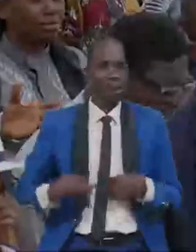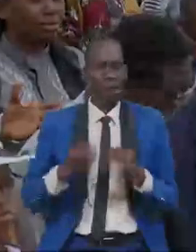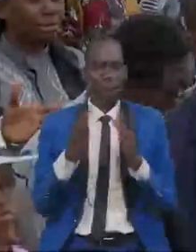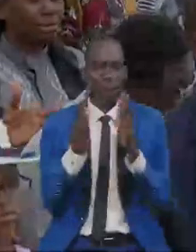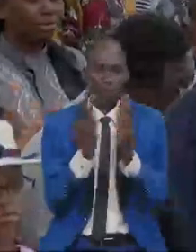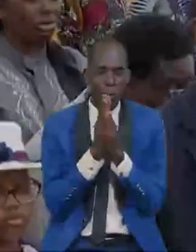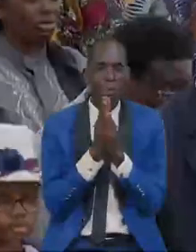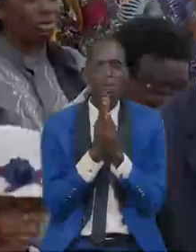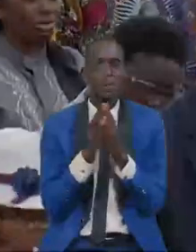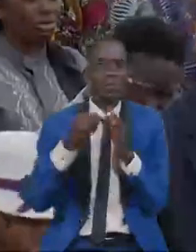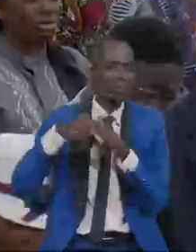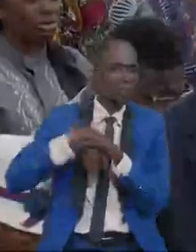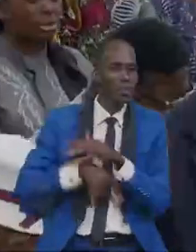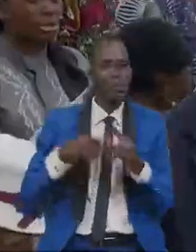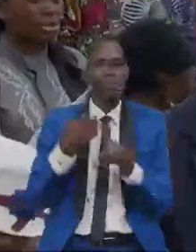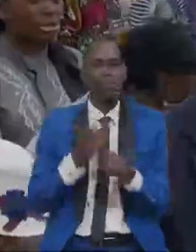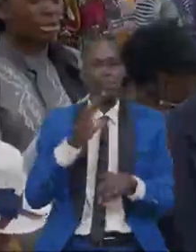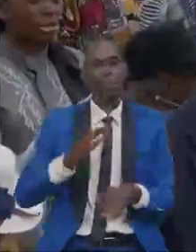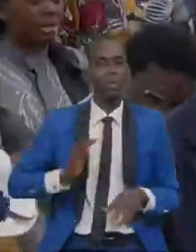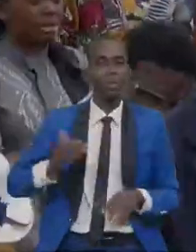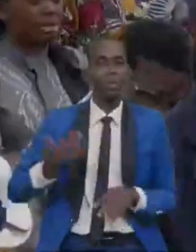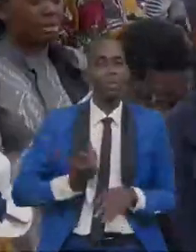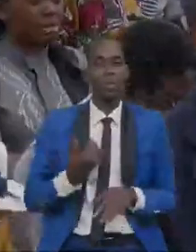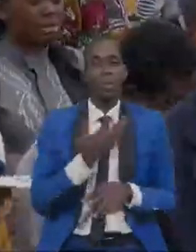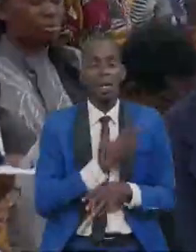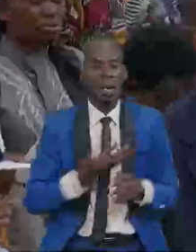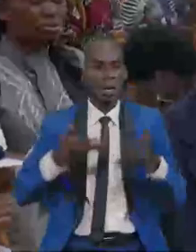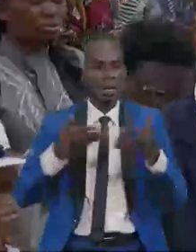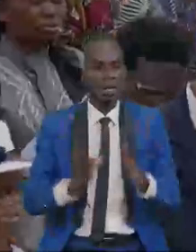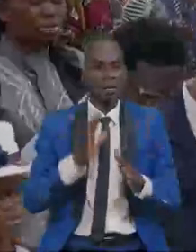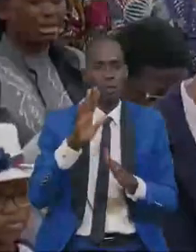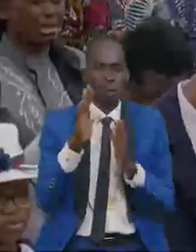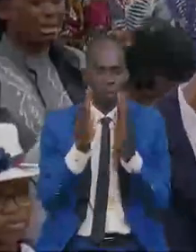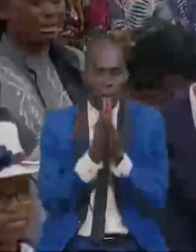ta prière vienne du plus profond de ton cœur.